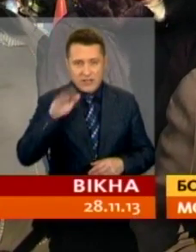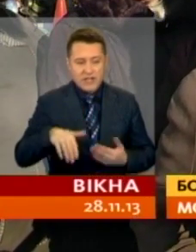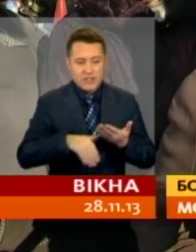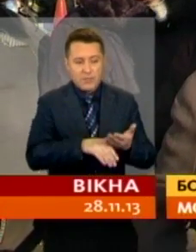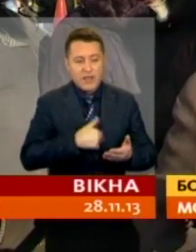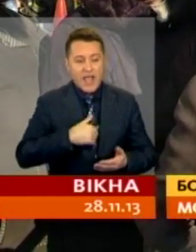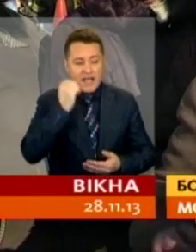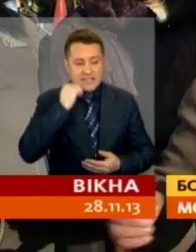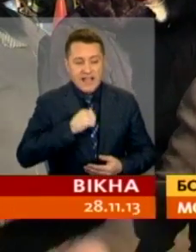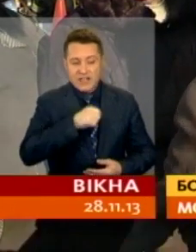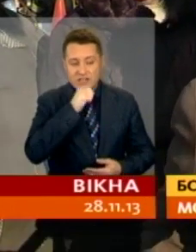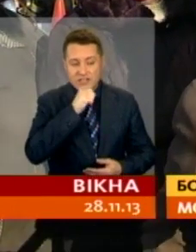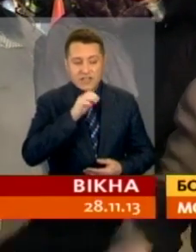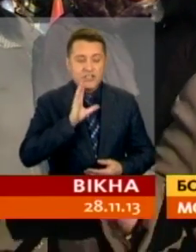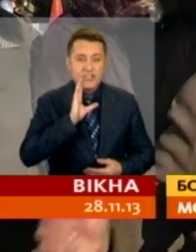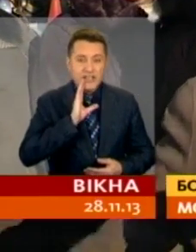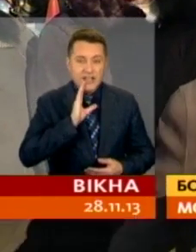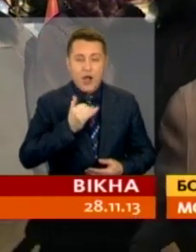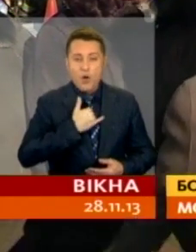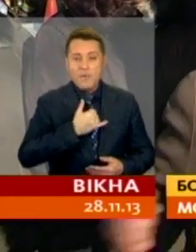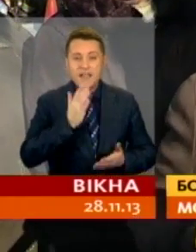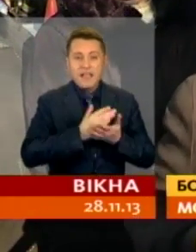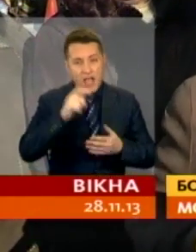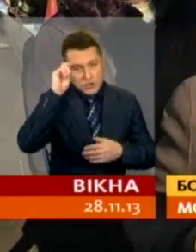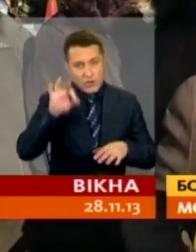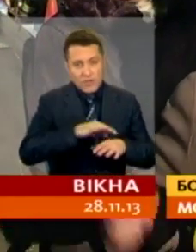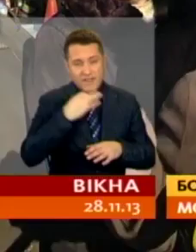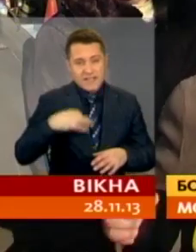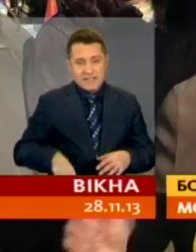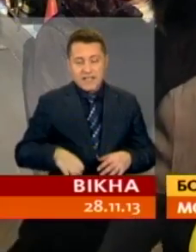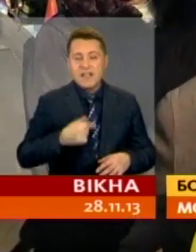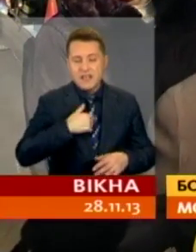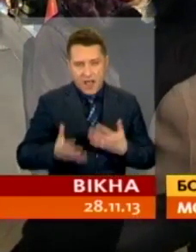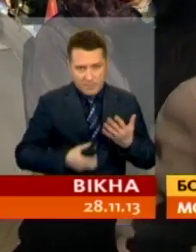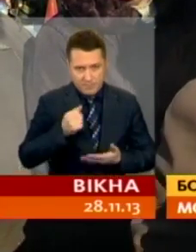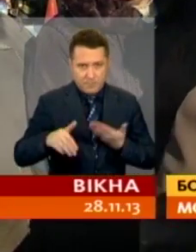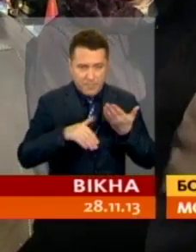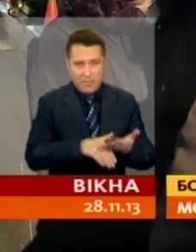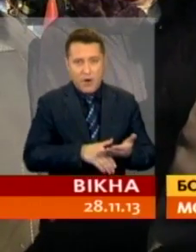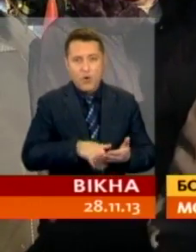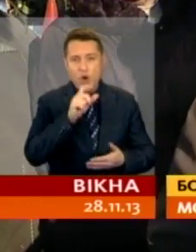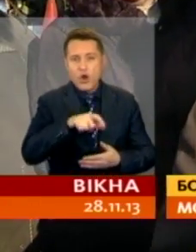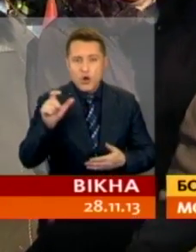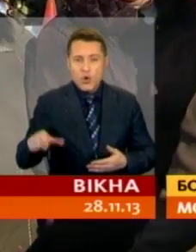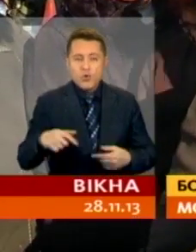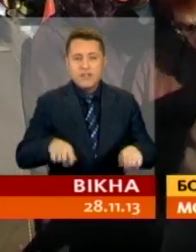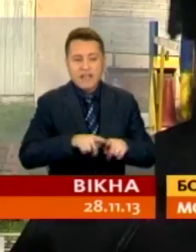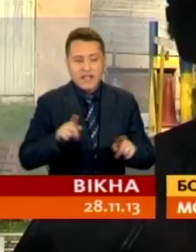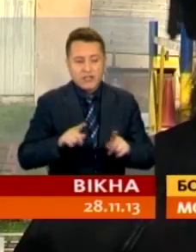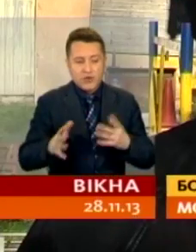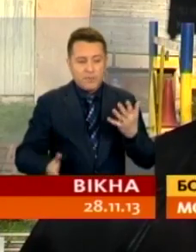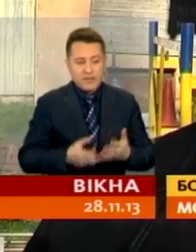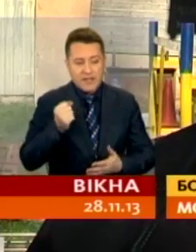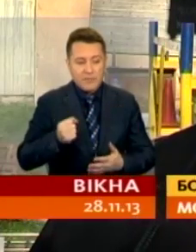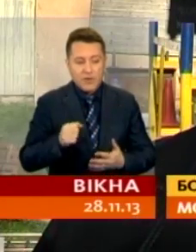старша жінка, але у мене є чоловік, у мене є син, і що не зможу я підтримувати, вони мене. І люди суть такі, що підтримають.